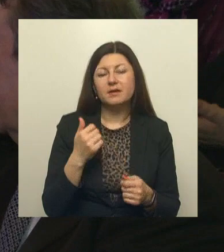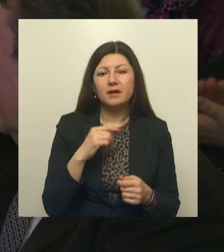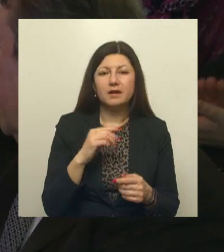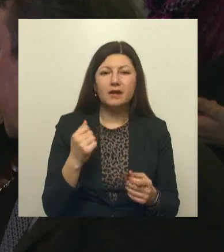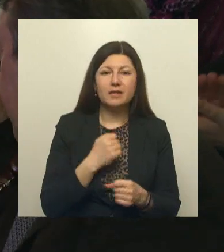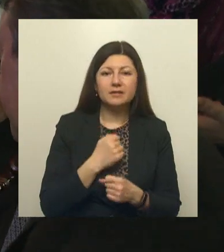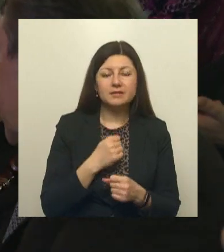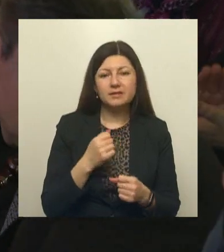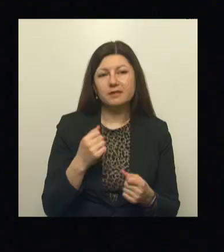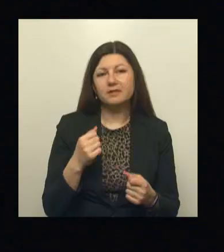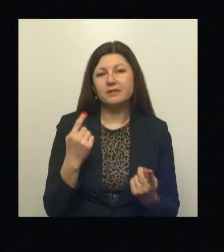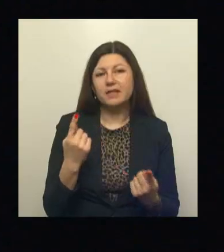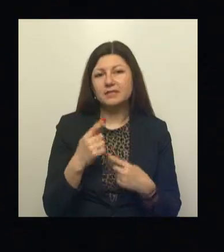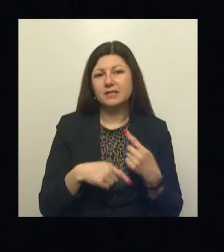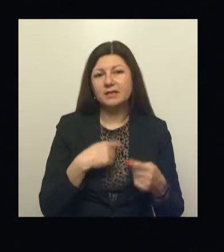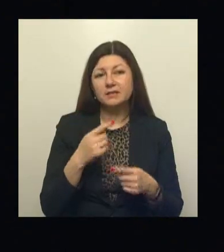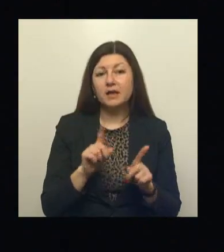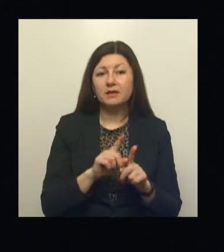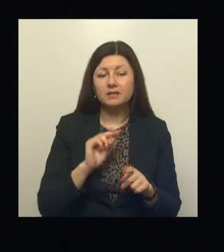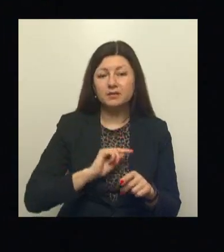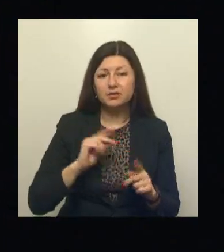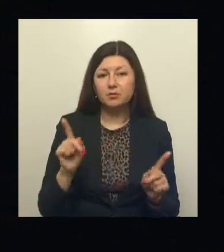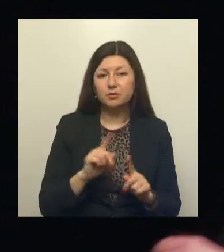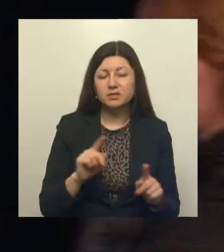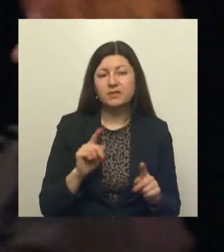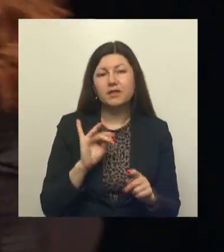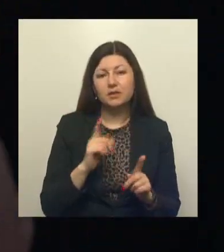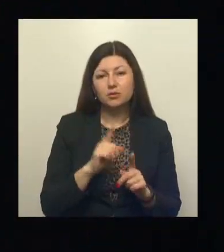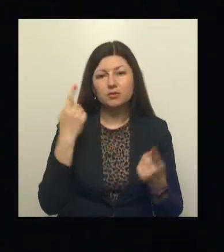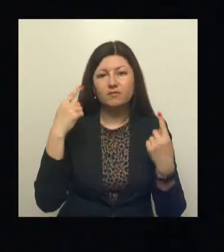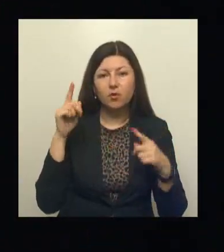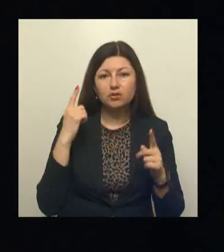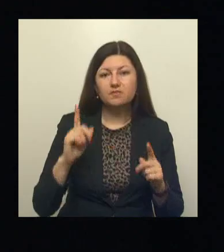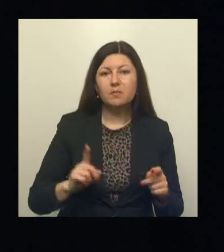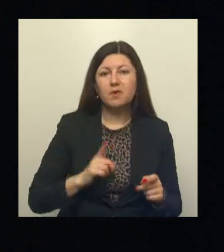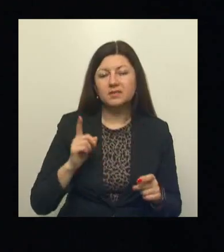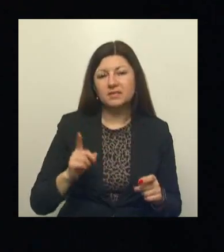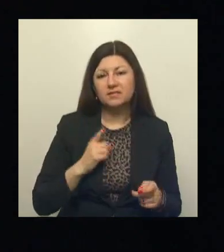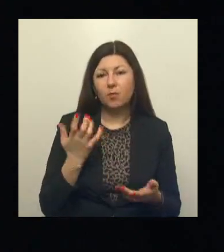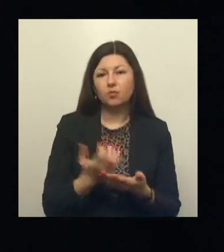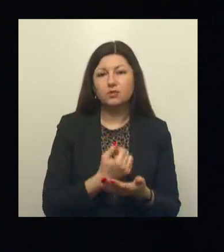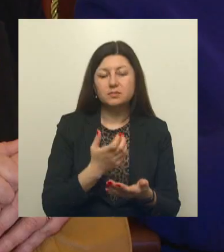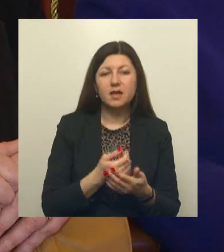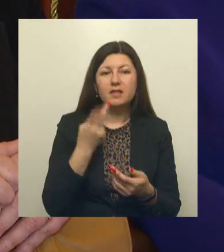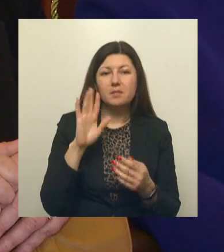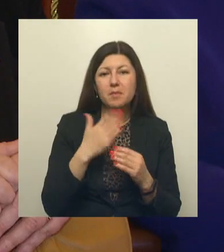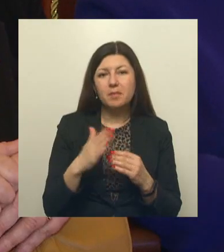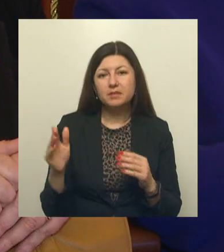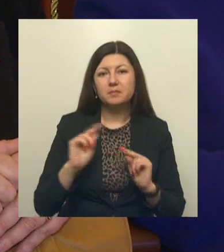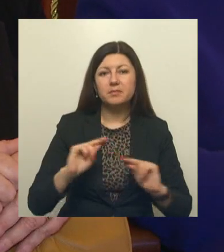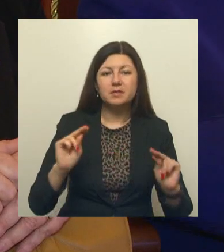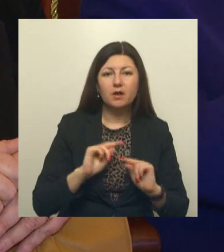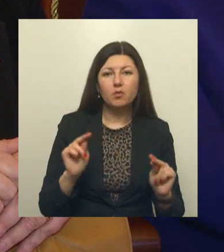которые вручают работникам музеев, а также творчество, мастерство, успех, награда для библиотекарей, педагогов, учреждений